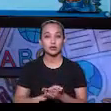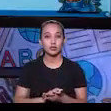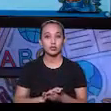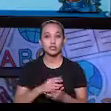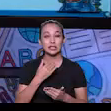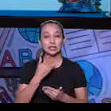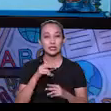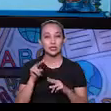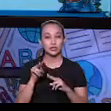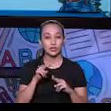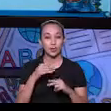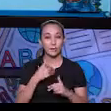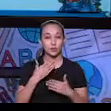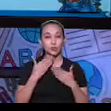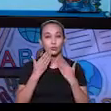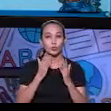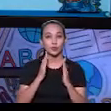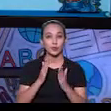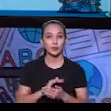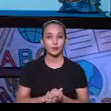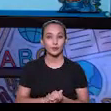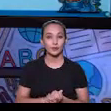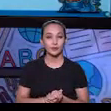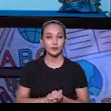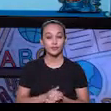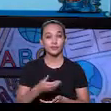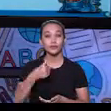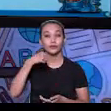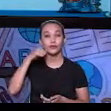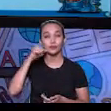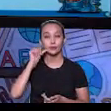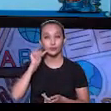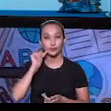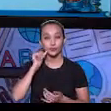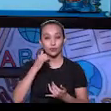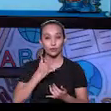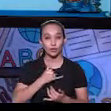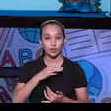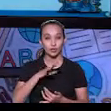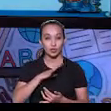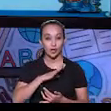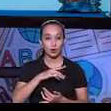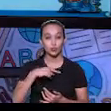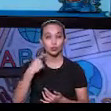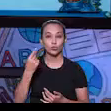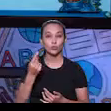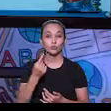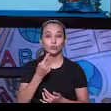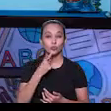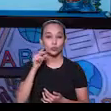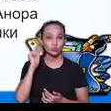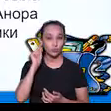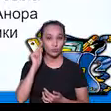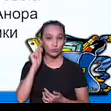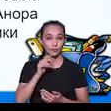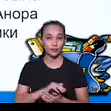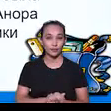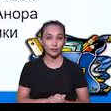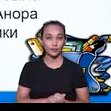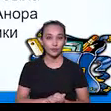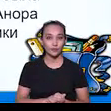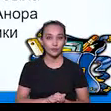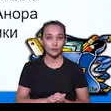следите, а я буду читать. Вчера у нас был урок русского языка.